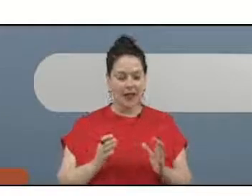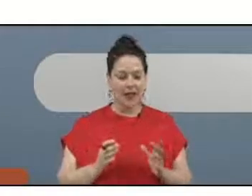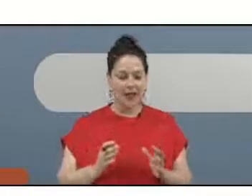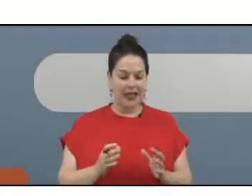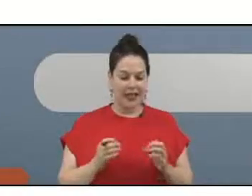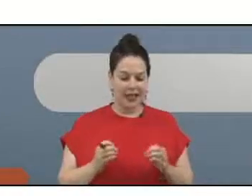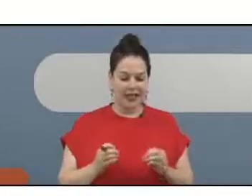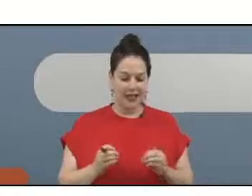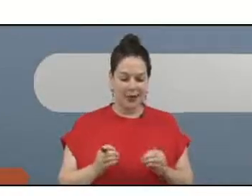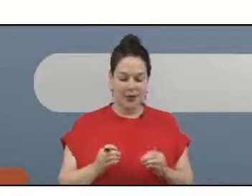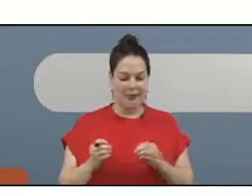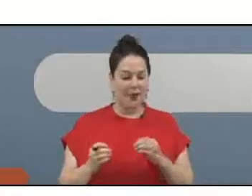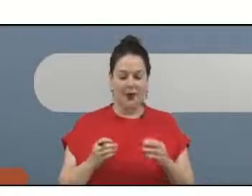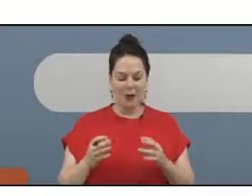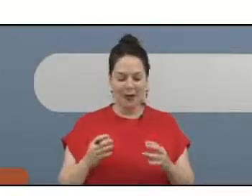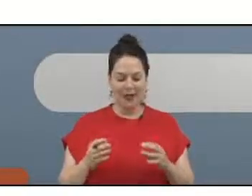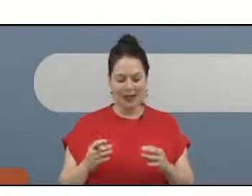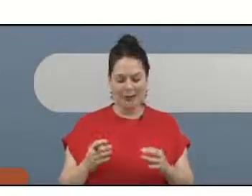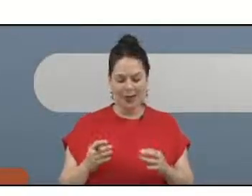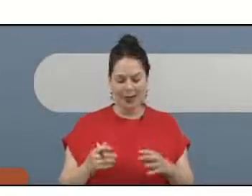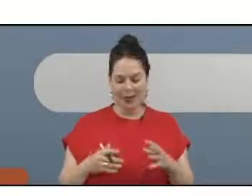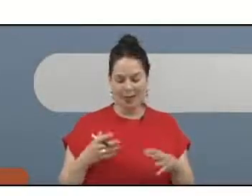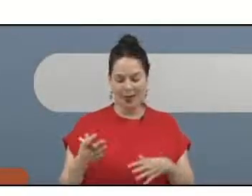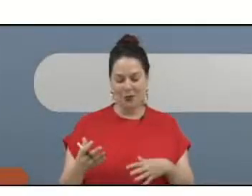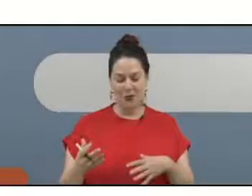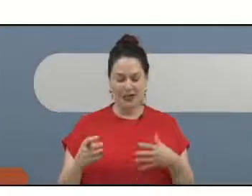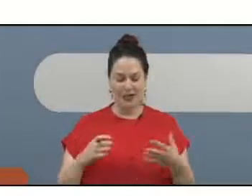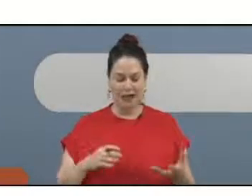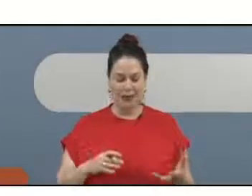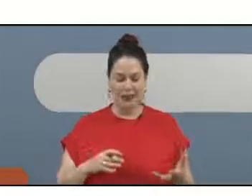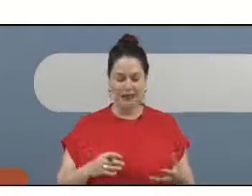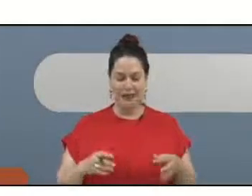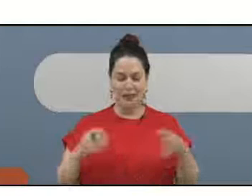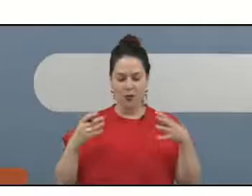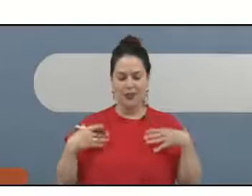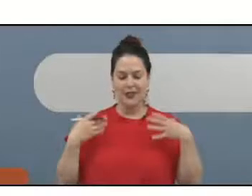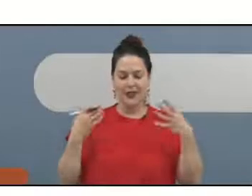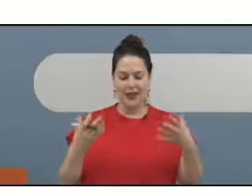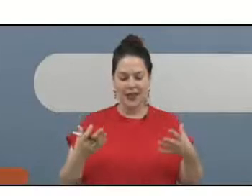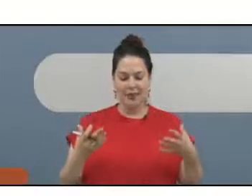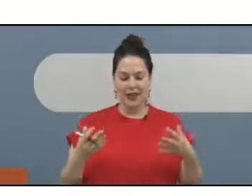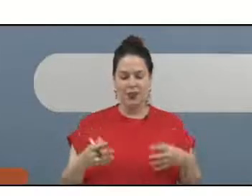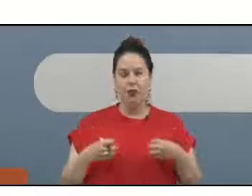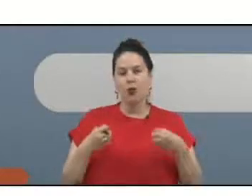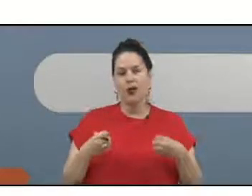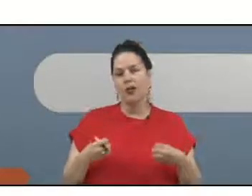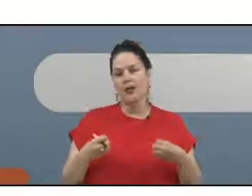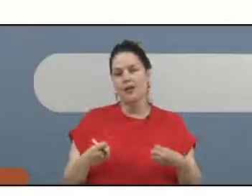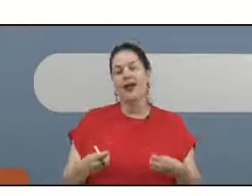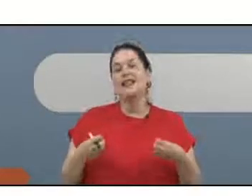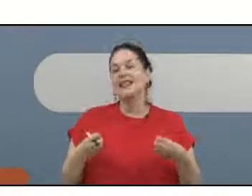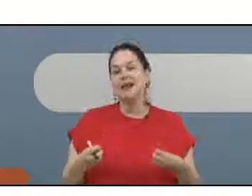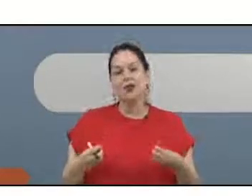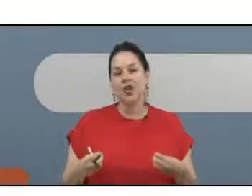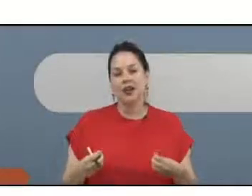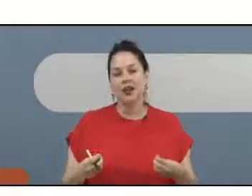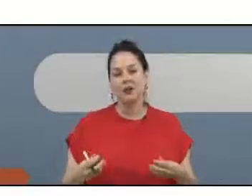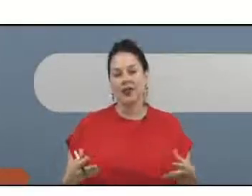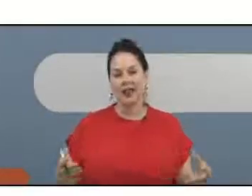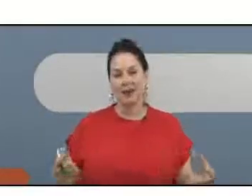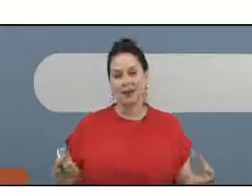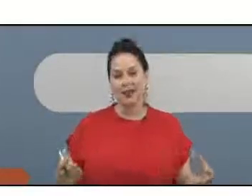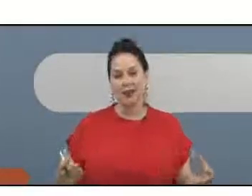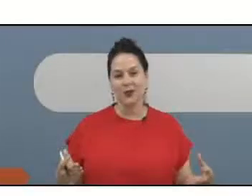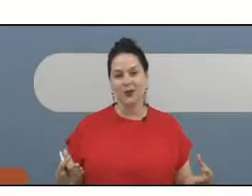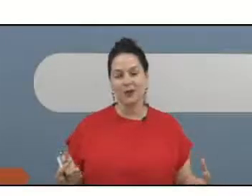במרכז הציור הזה מכל בחינה אפשרית, גם בקומפוזיציה, גם בצבעים, הוא מסתכל למטה, הוא חורש את האדמה, זה מה